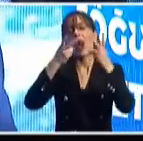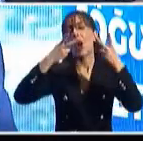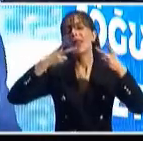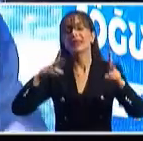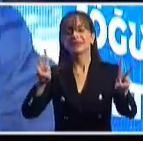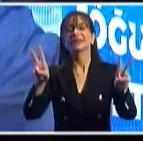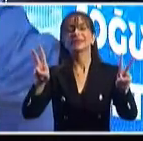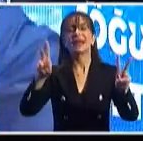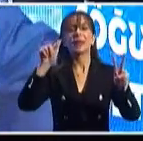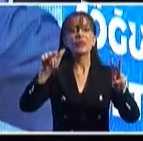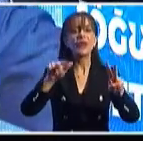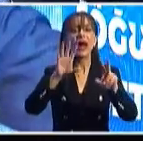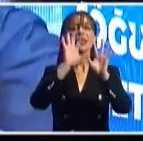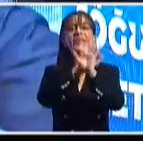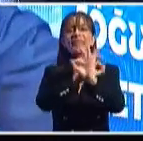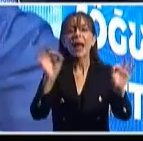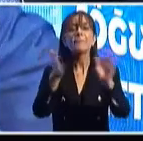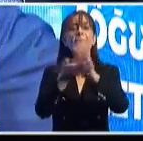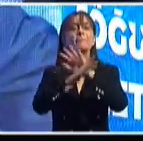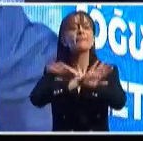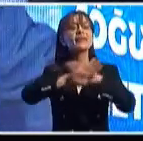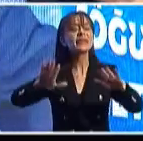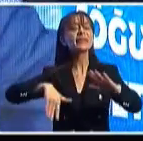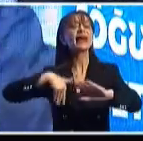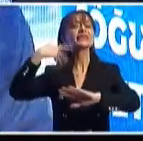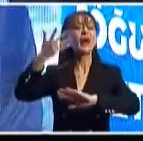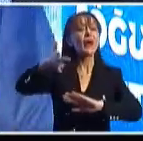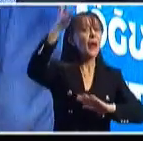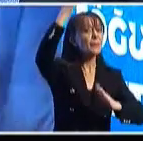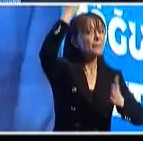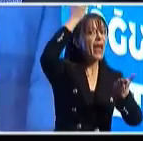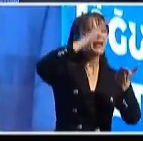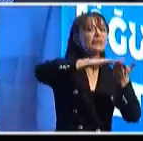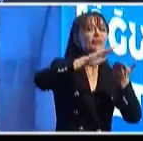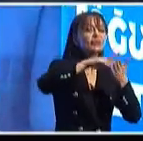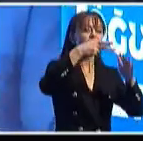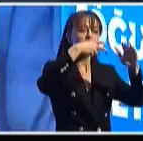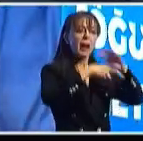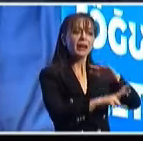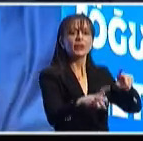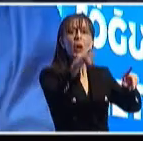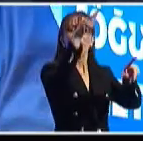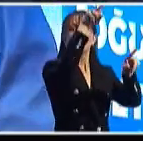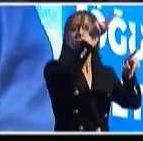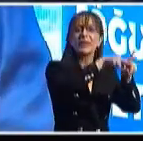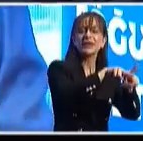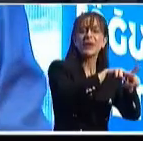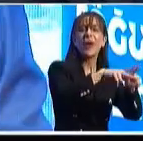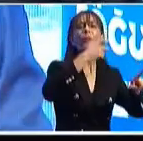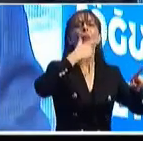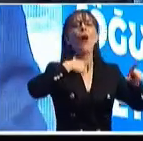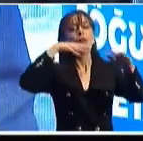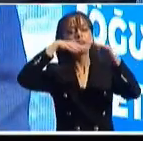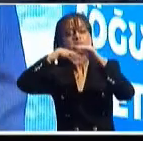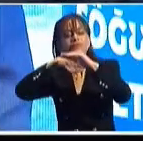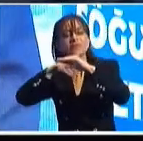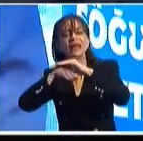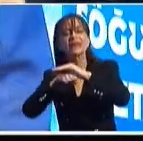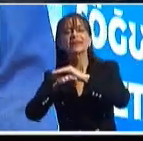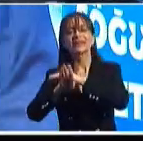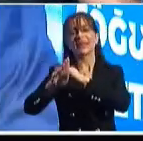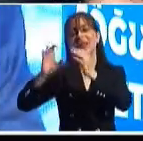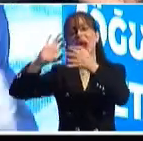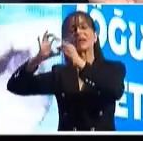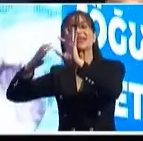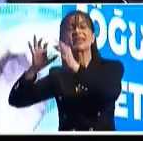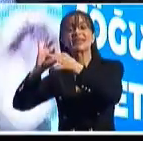tamamladığımızda benim Beylikdüzü'nden metroya binen bir kardeşim Boğaz'ın altından geçecek ve Söğütlü Çeşme'ye